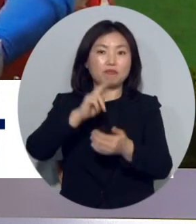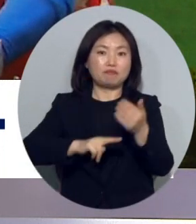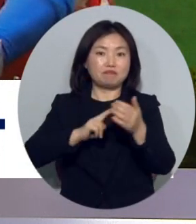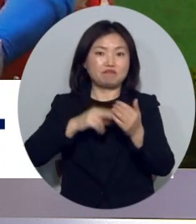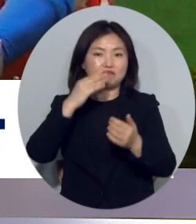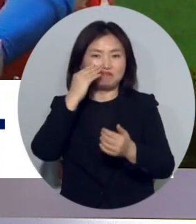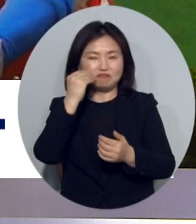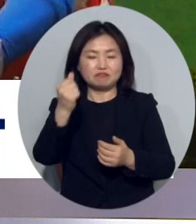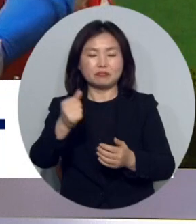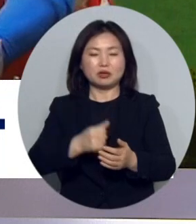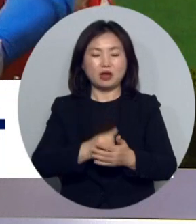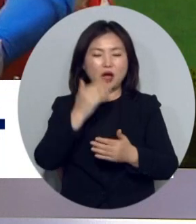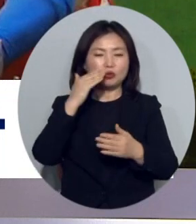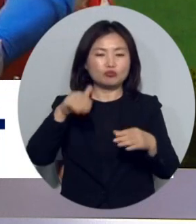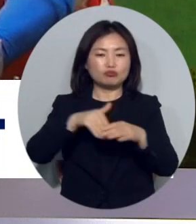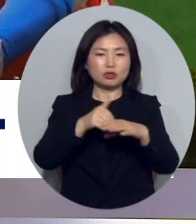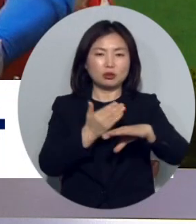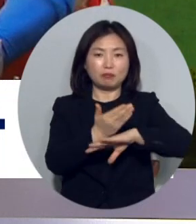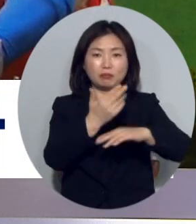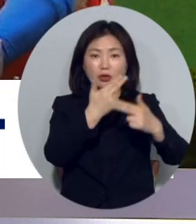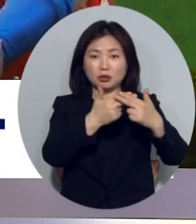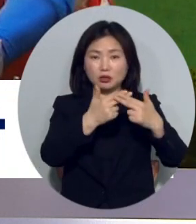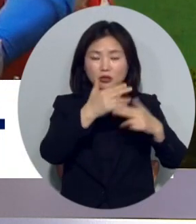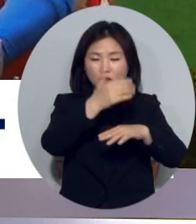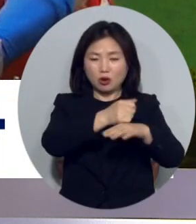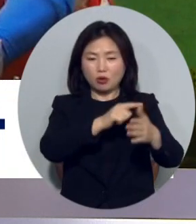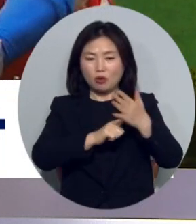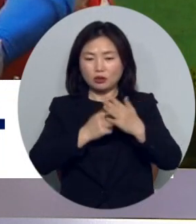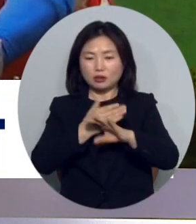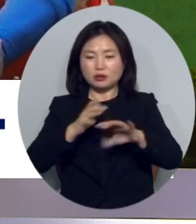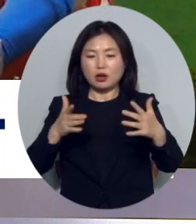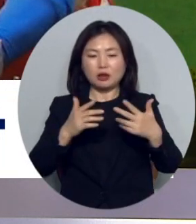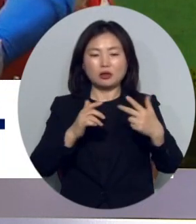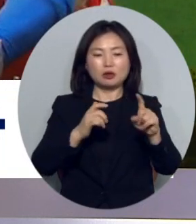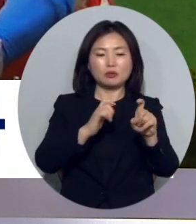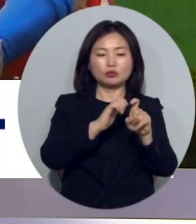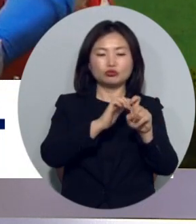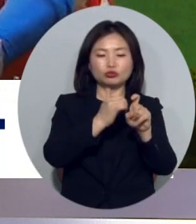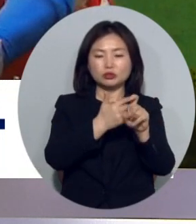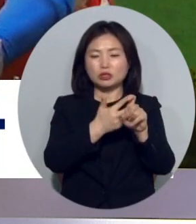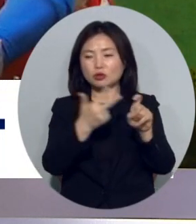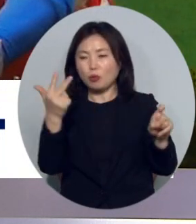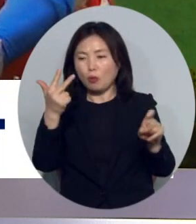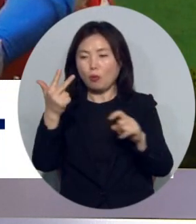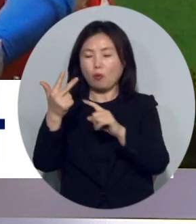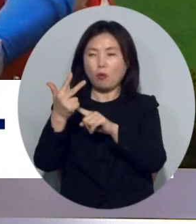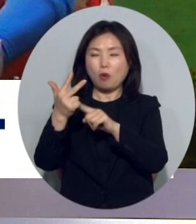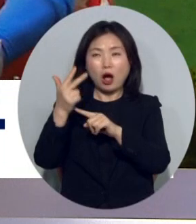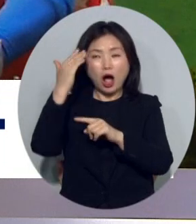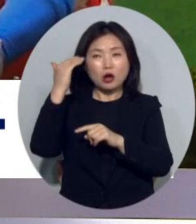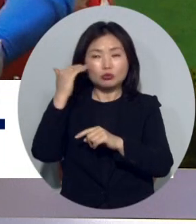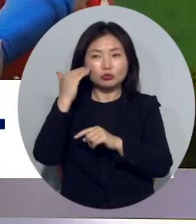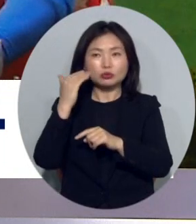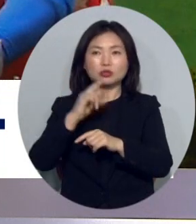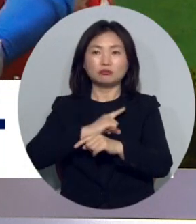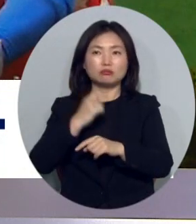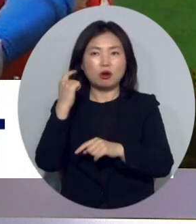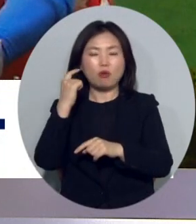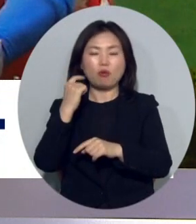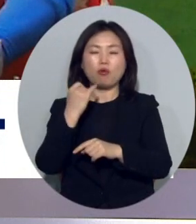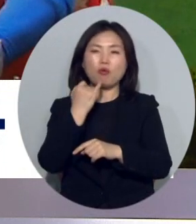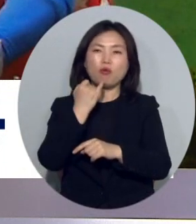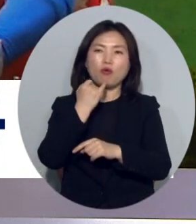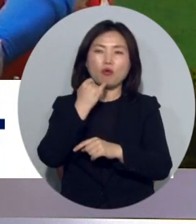조사됐습니다. 한국무역협회의 조사 결과 해외 바이어 10명 가운데 7명 이상이 한국이라는 국가